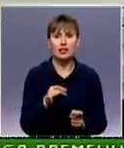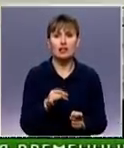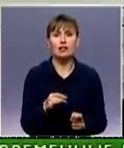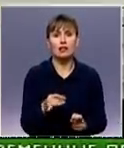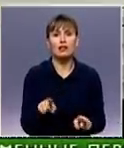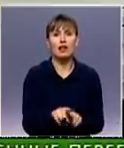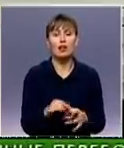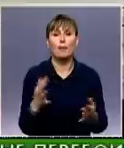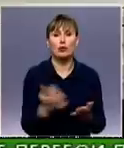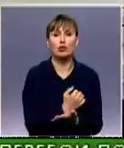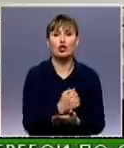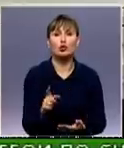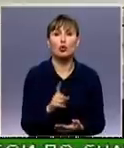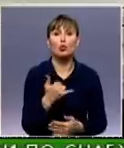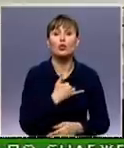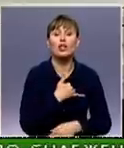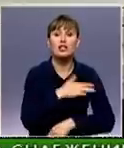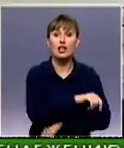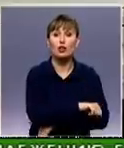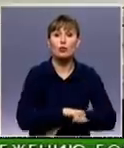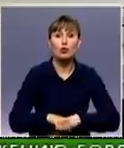так, что у нас